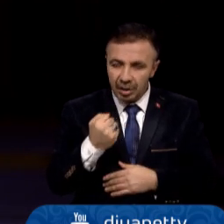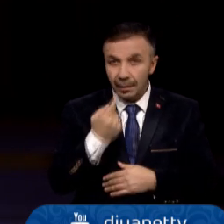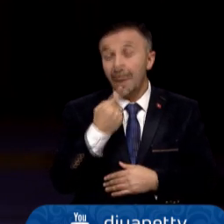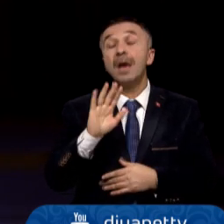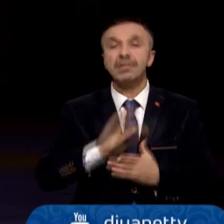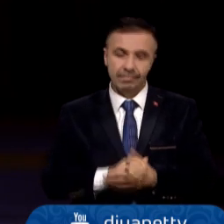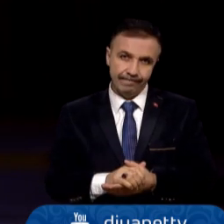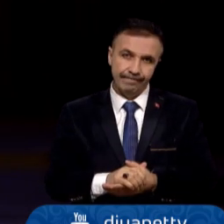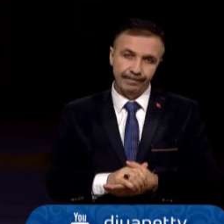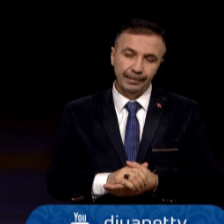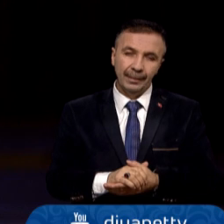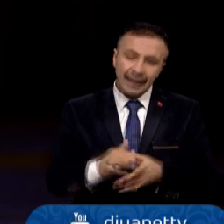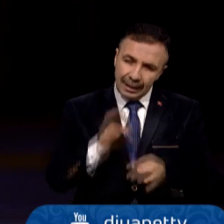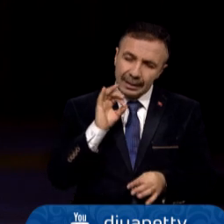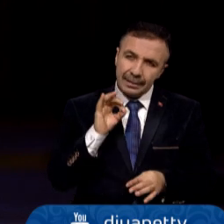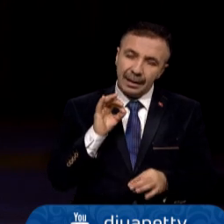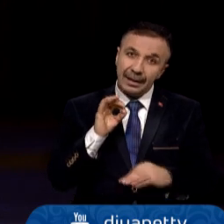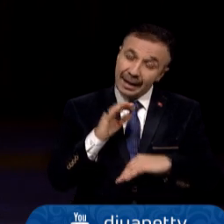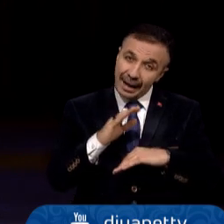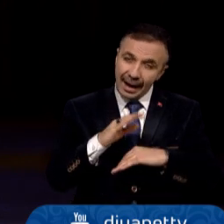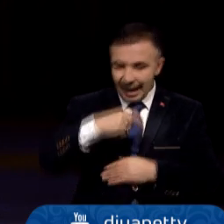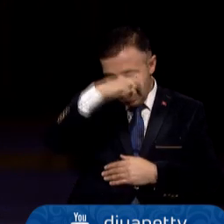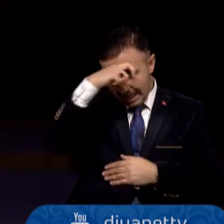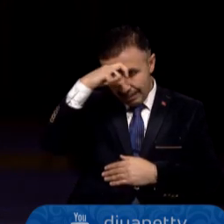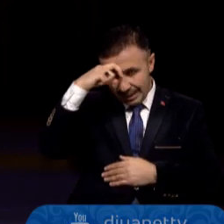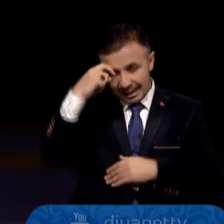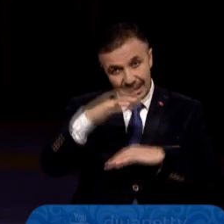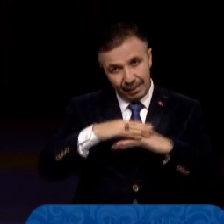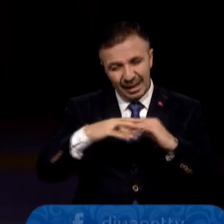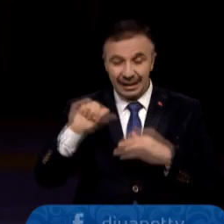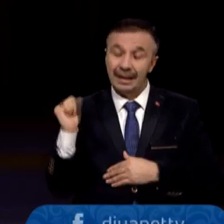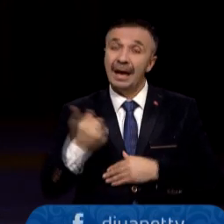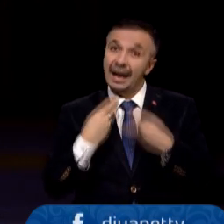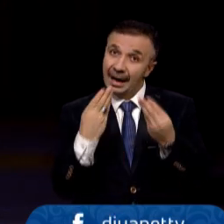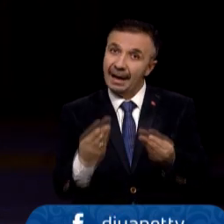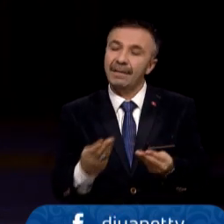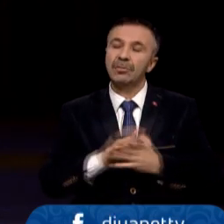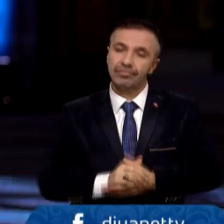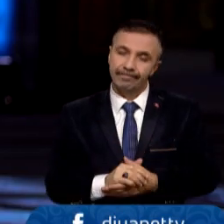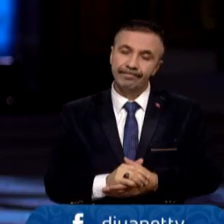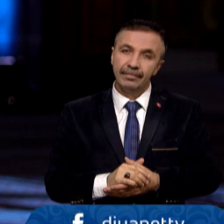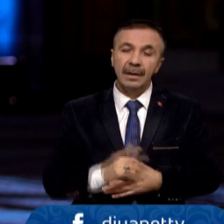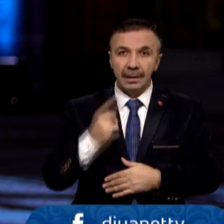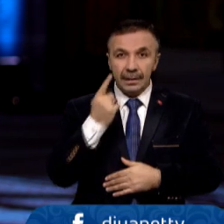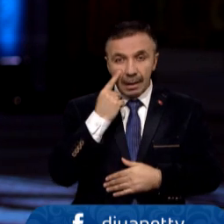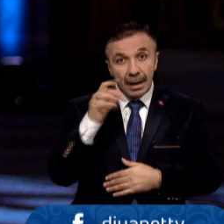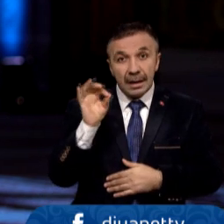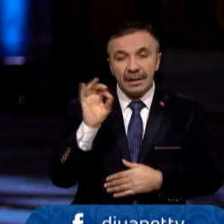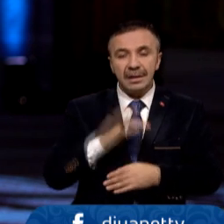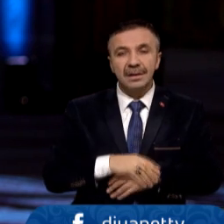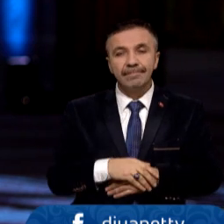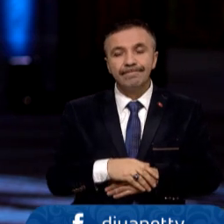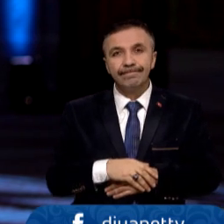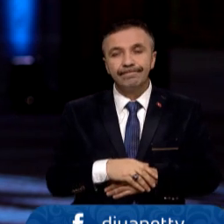demeyin var Yani insanın emeğine de değer veriyor e Devlet